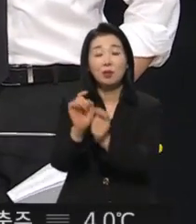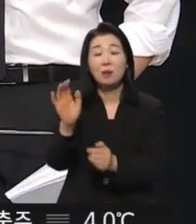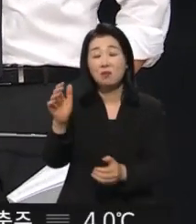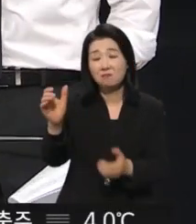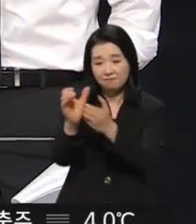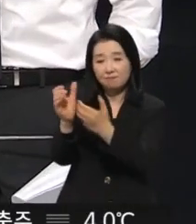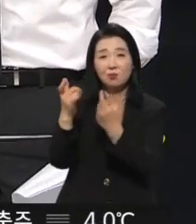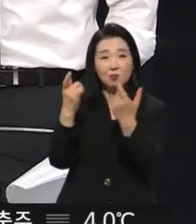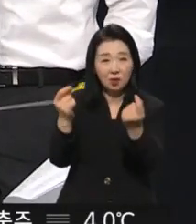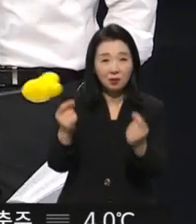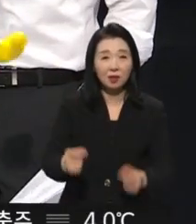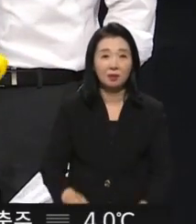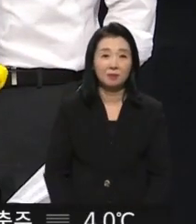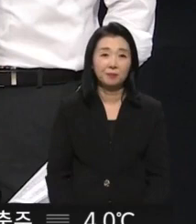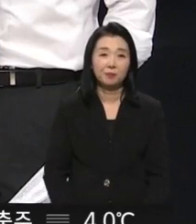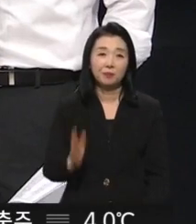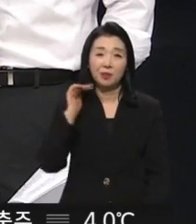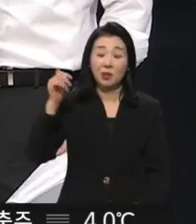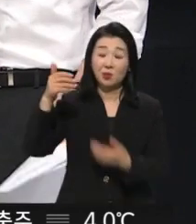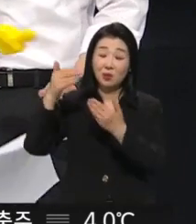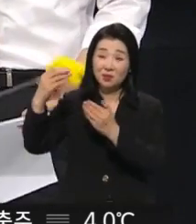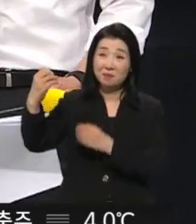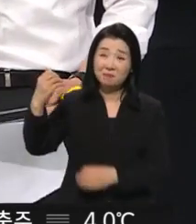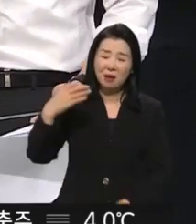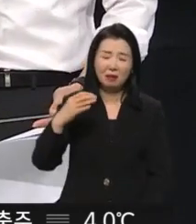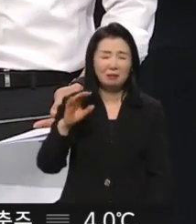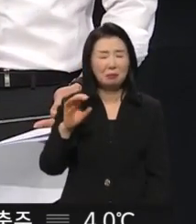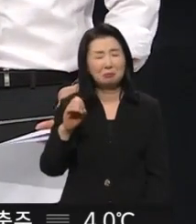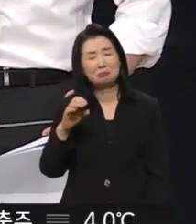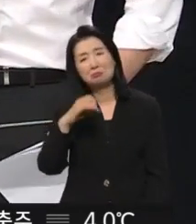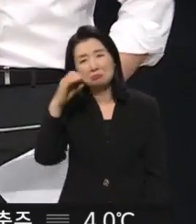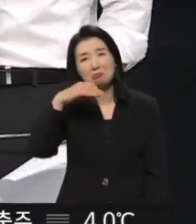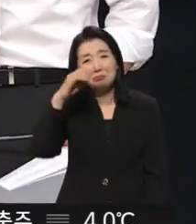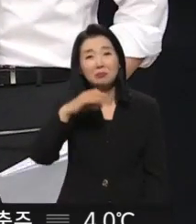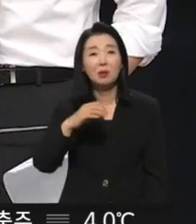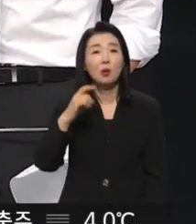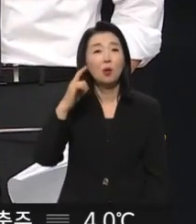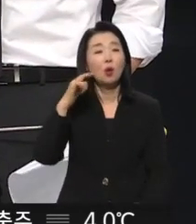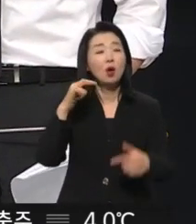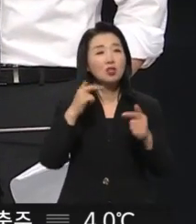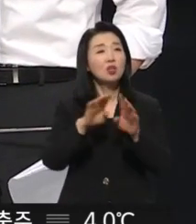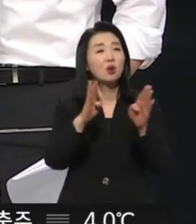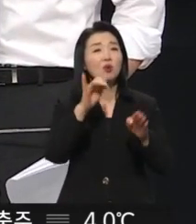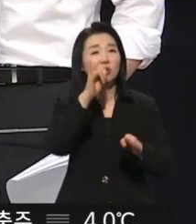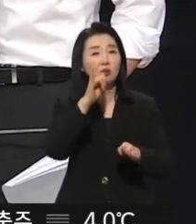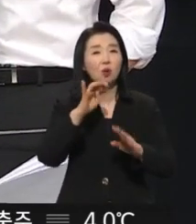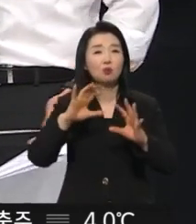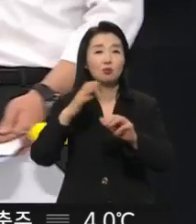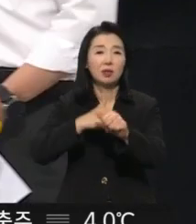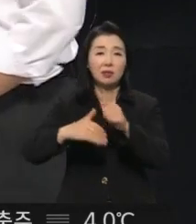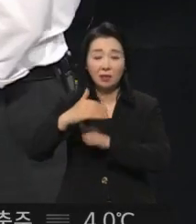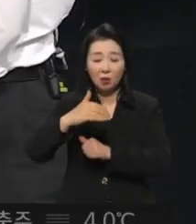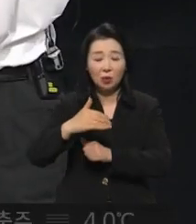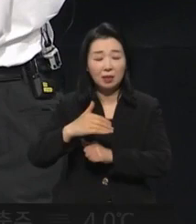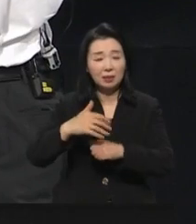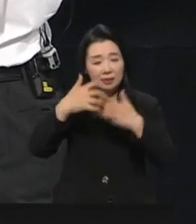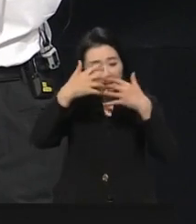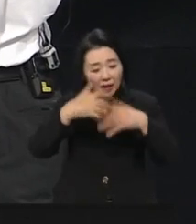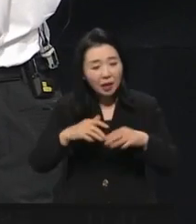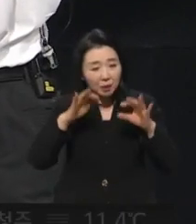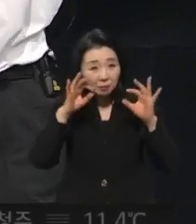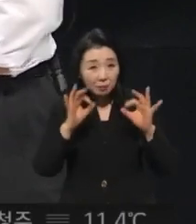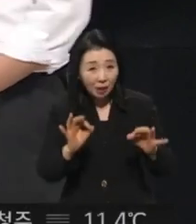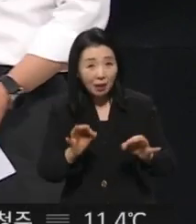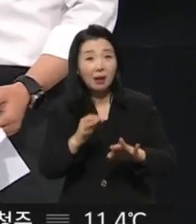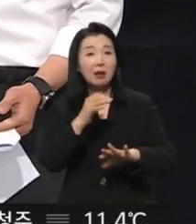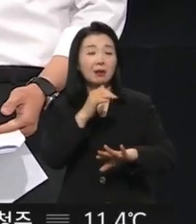신청에 가까웠습니다. 일단 대통령실의 반응은 뜨뜻미지근했는데요. 언제나 열려있지만 국회 상황 등 이 재반 여건들을